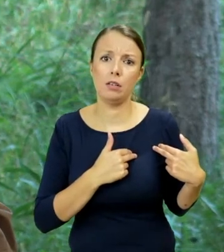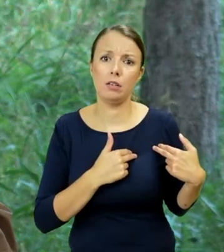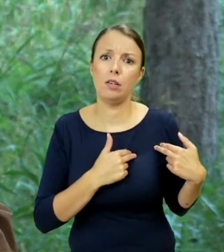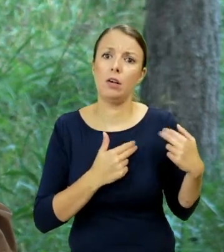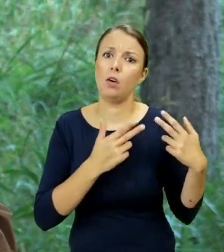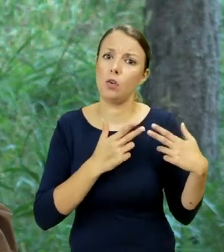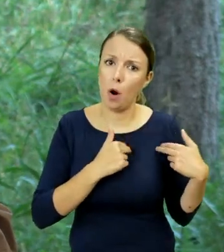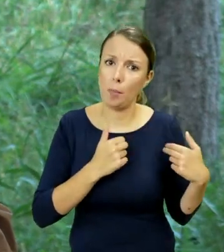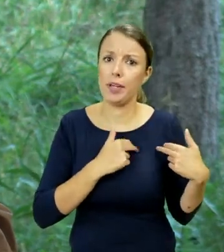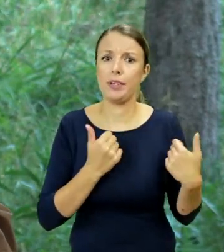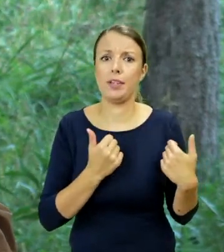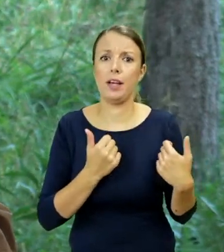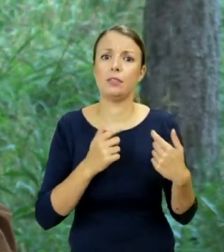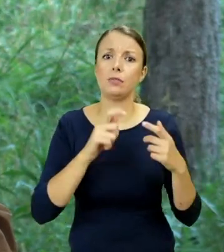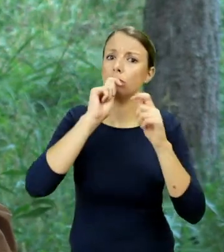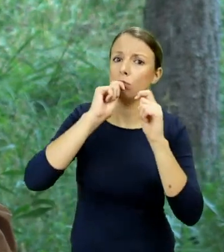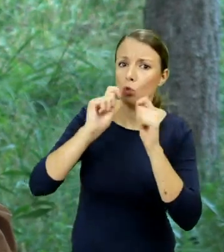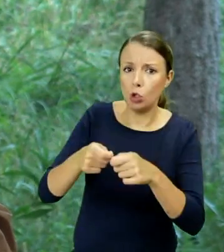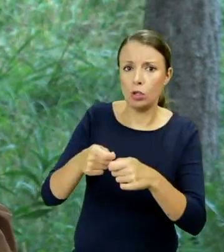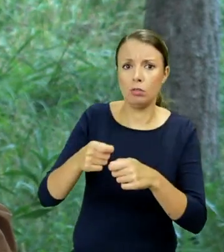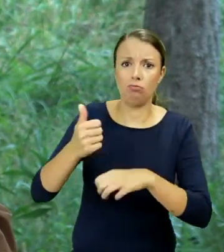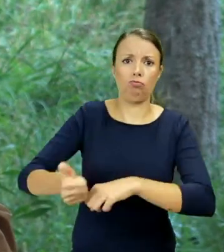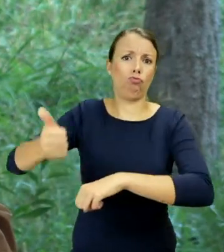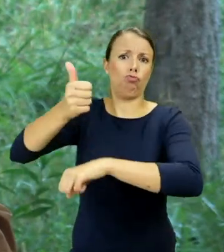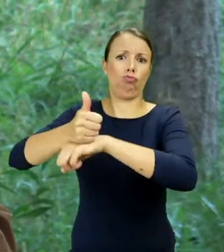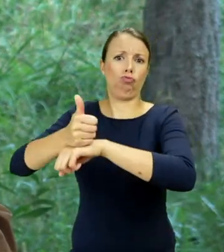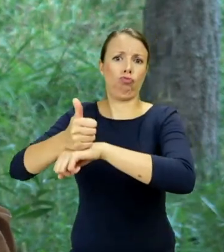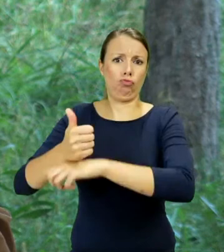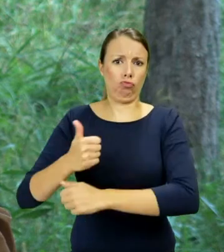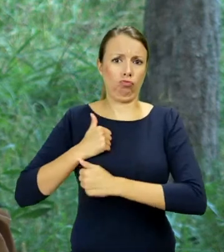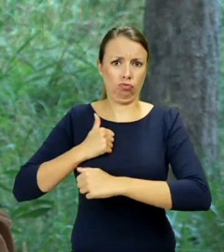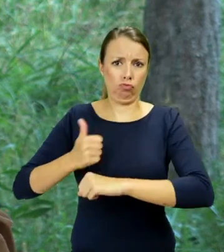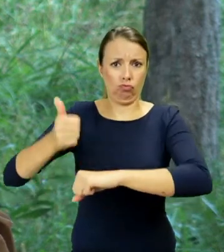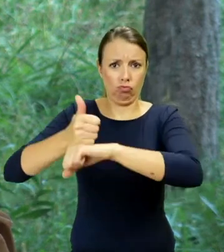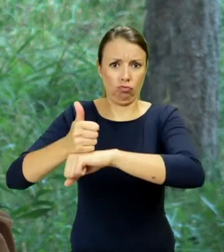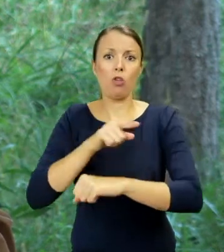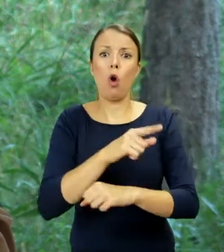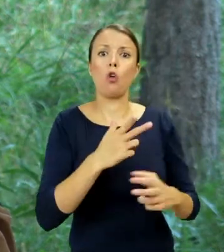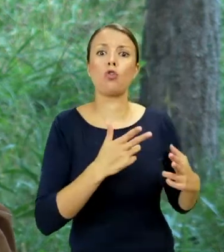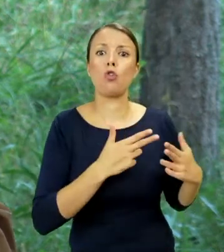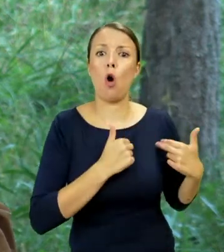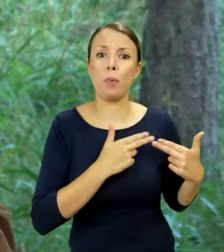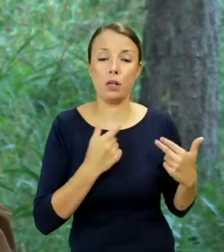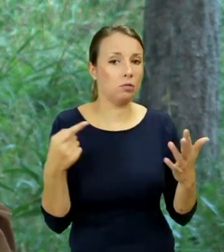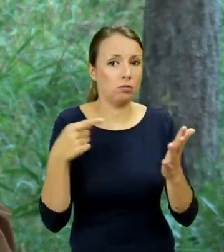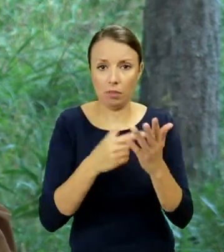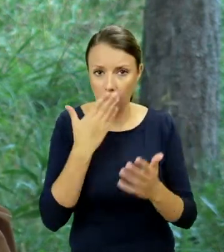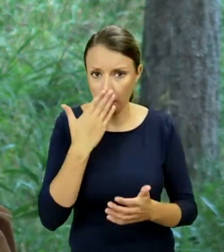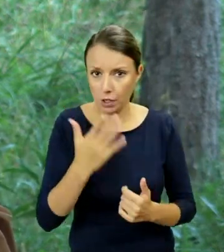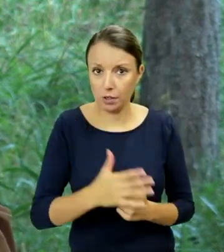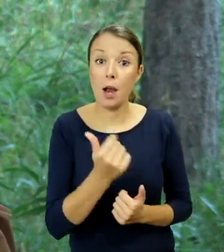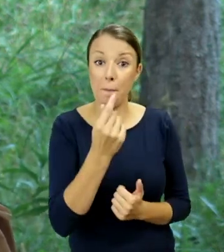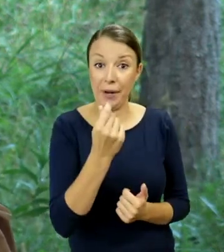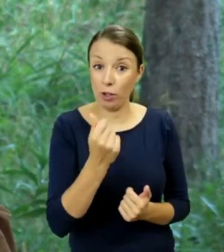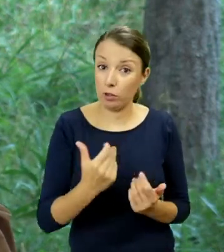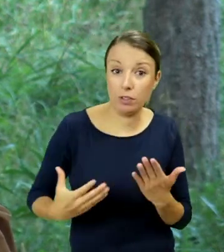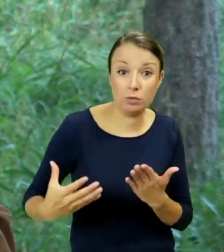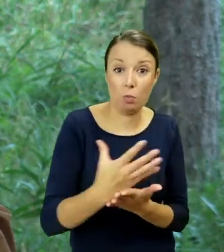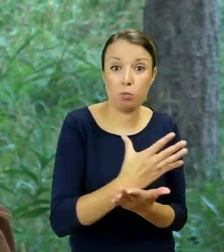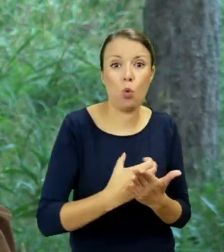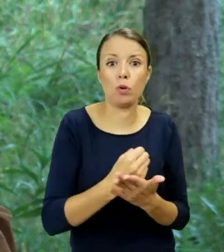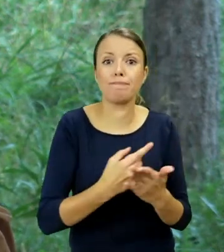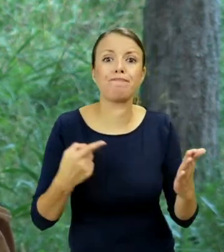komitet daru naczelnemu wodzowi. To jest komitet, którego celem było zebranie pieniędzy na